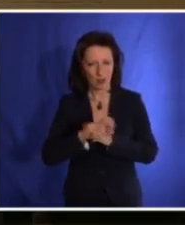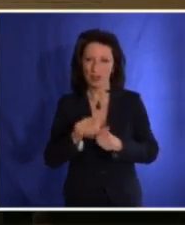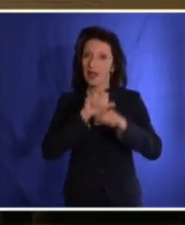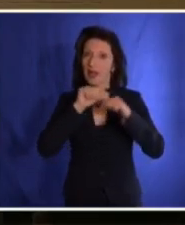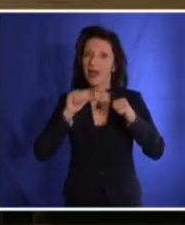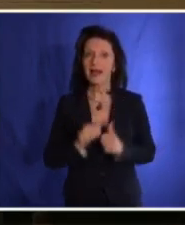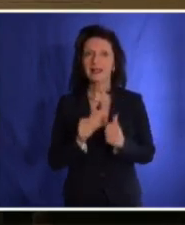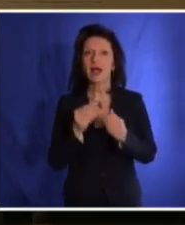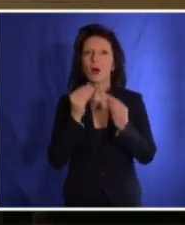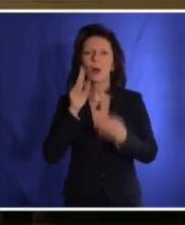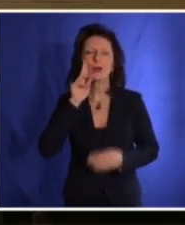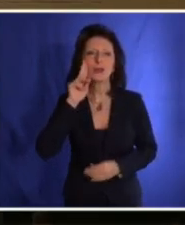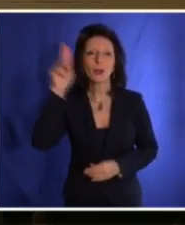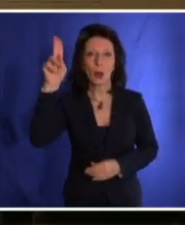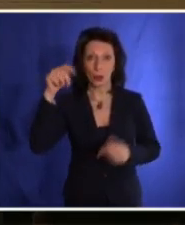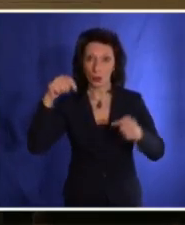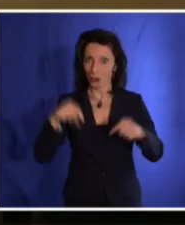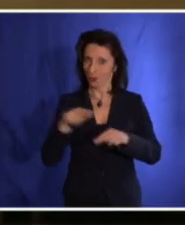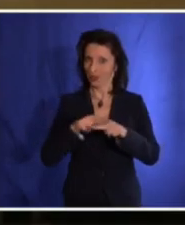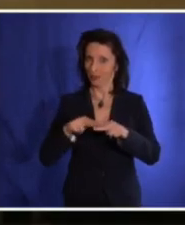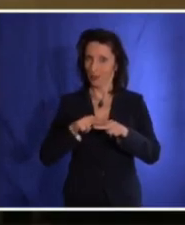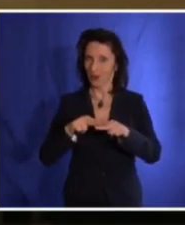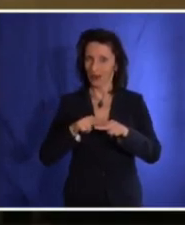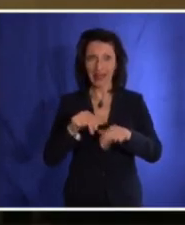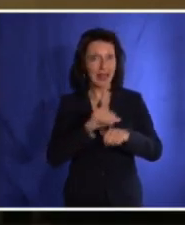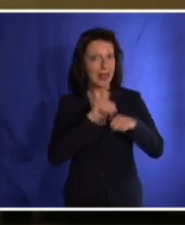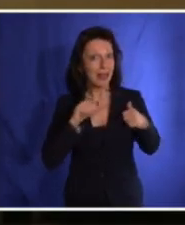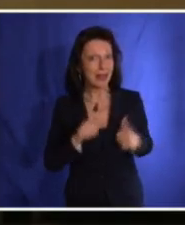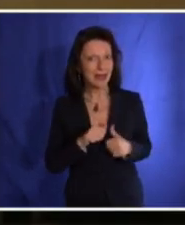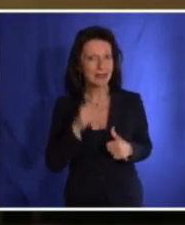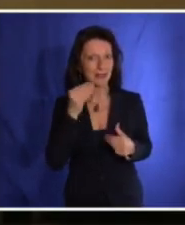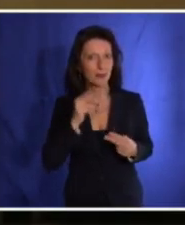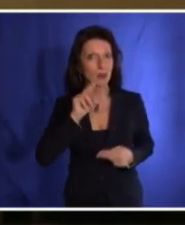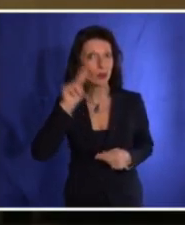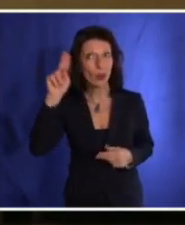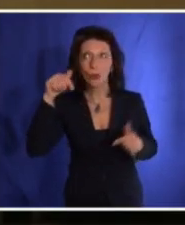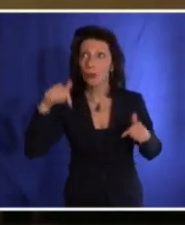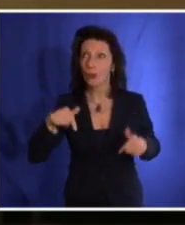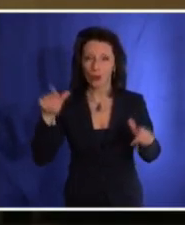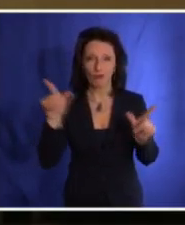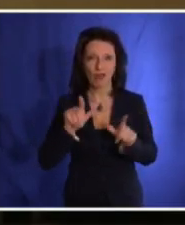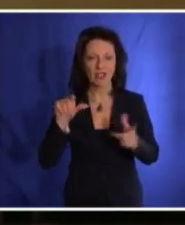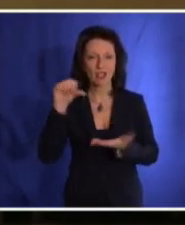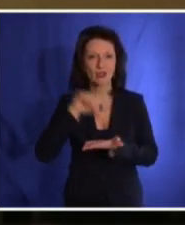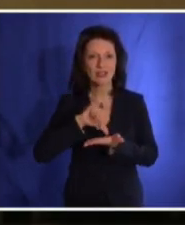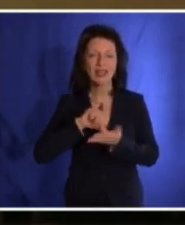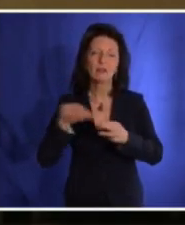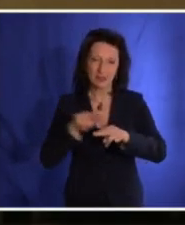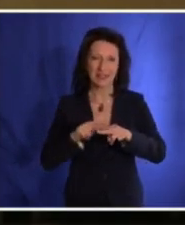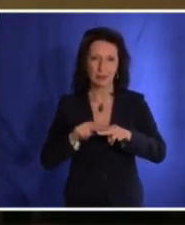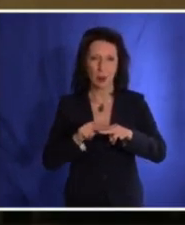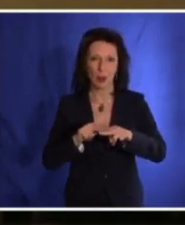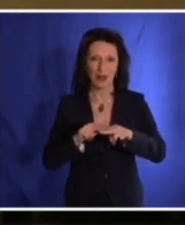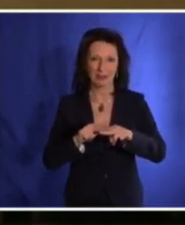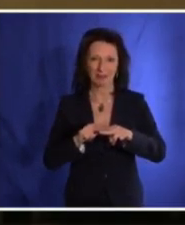Grüß Gott hier in St. Pölten, ein herzliches Grüß Gott im Veranstaltungszentrum in St. Pölten.